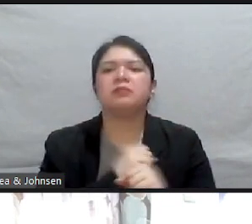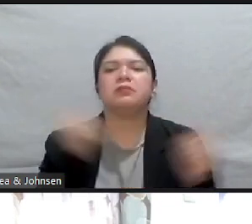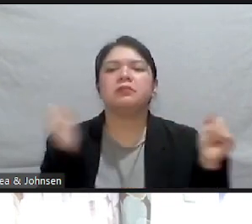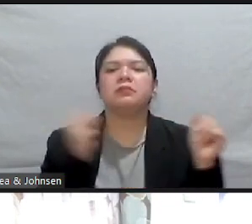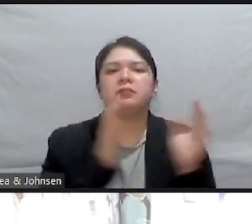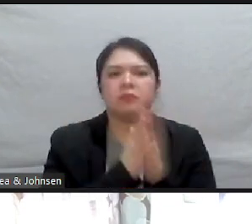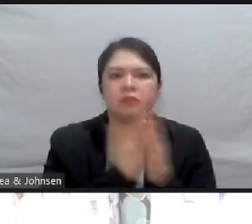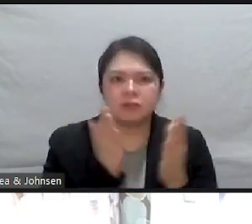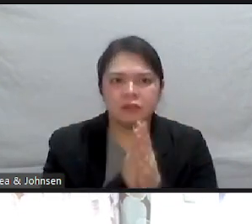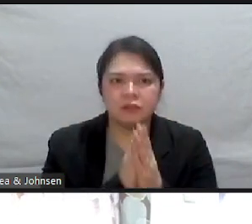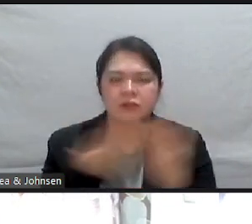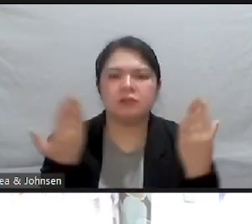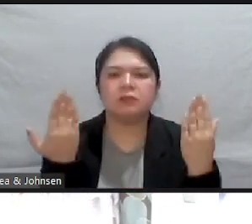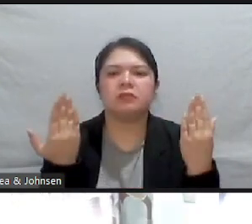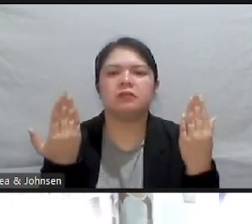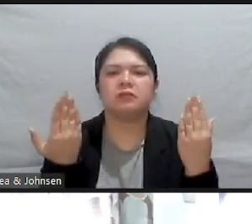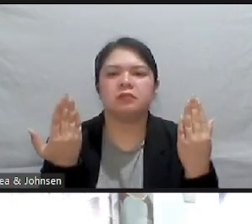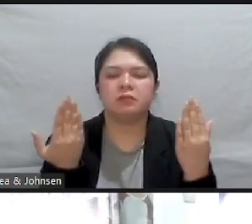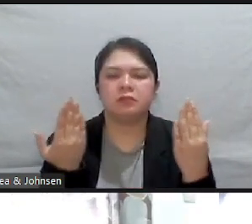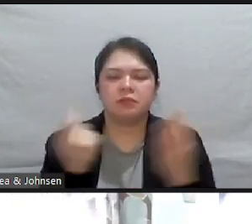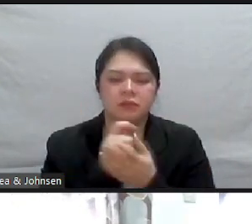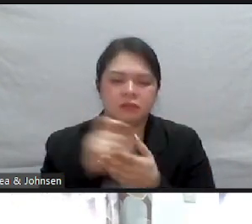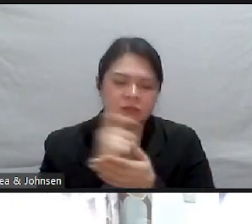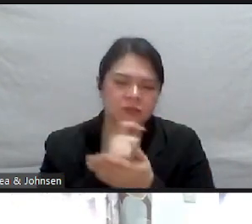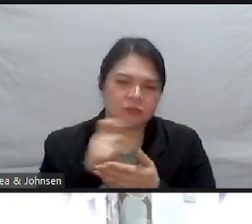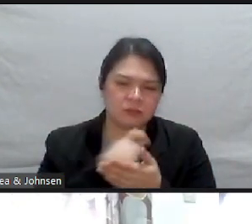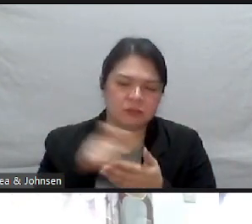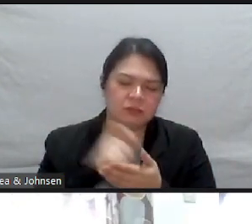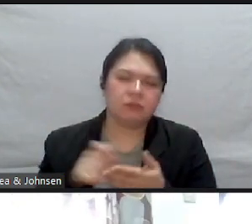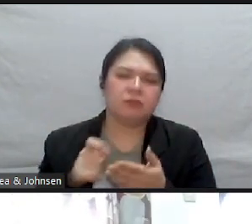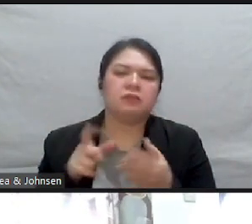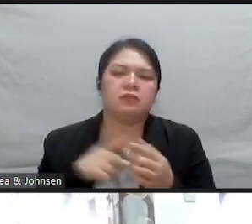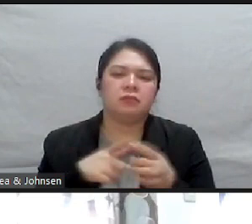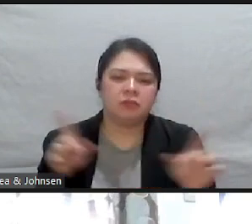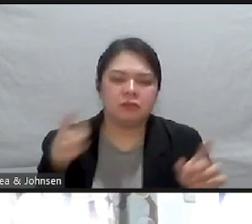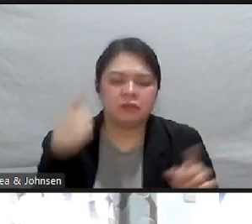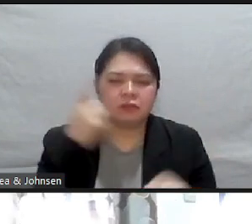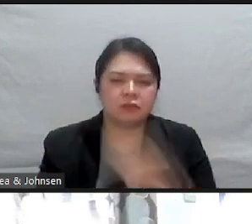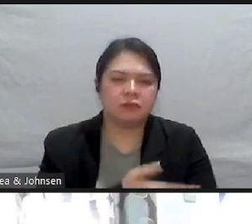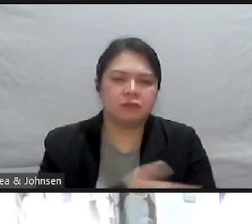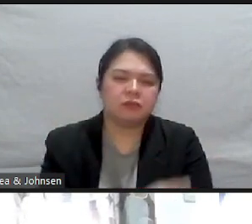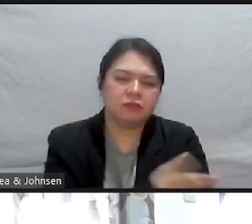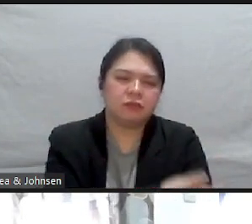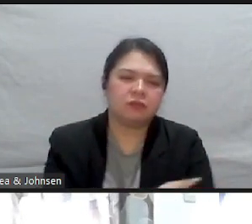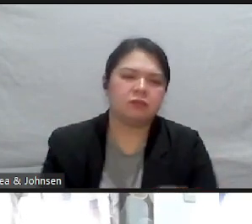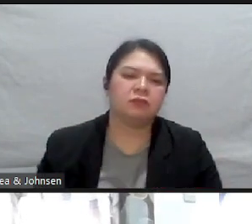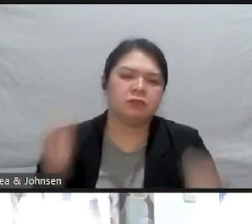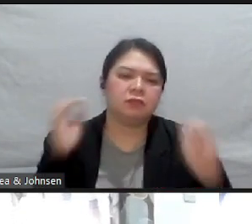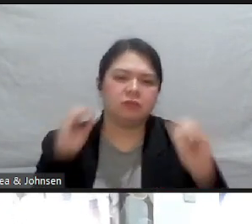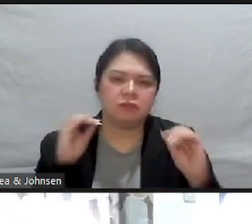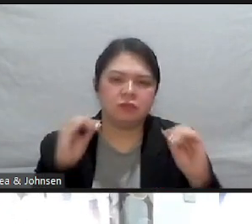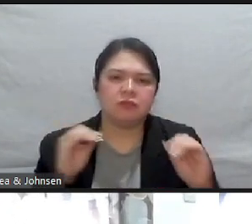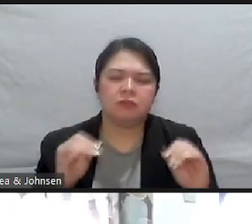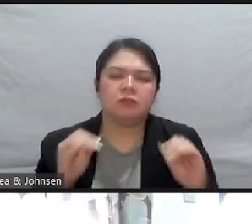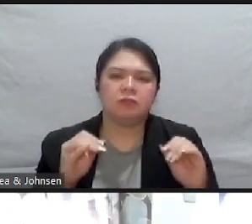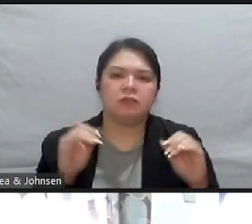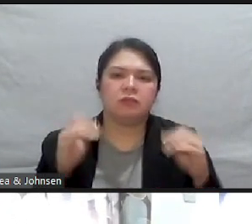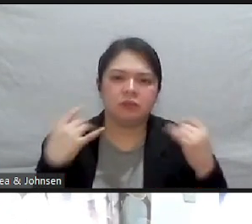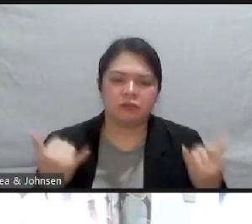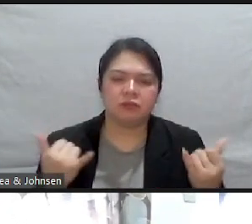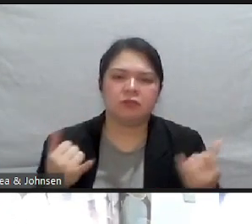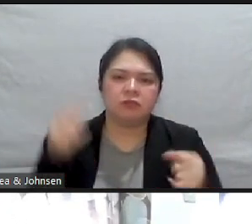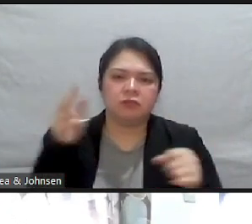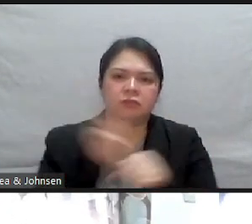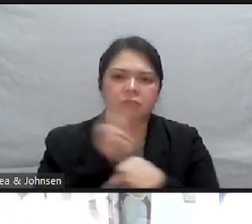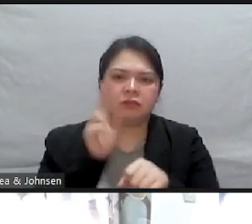Yung ortografiya, yung sa pagsusulat ng wika, ano, para talaga ma-improve yung pagtuturo niya as a subject at yung paggamit